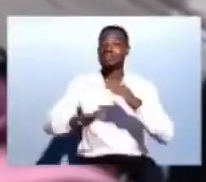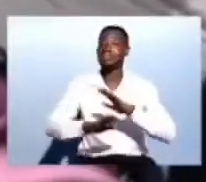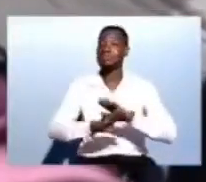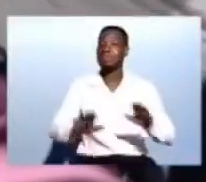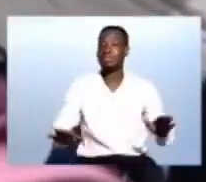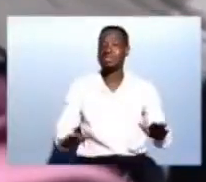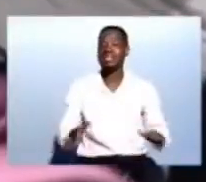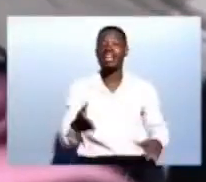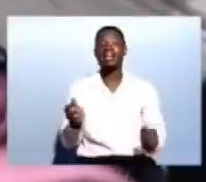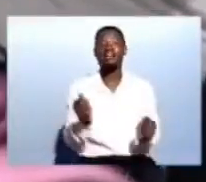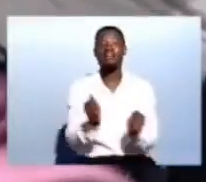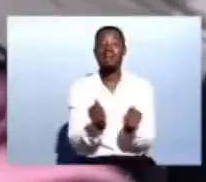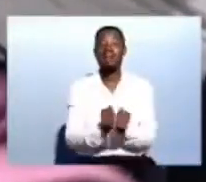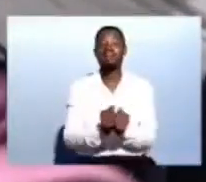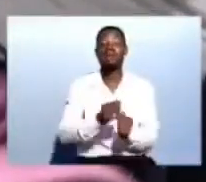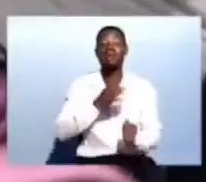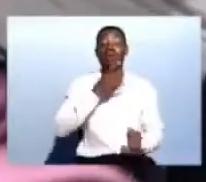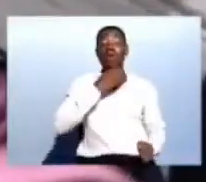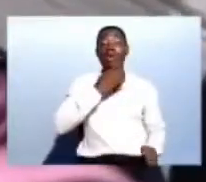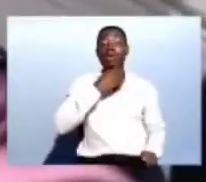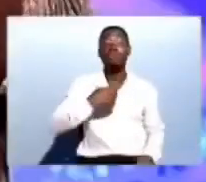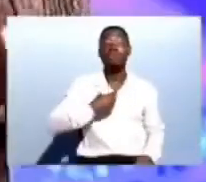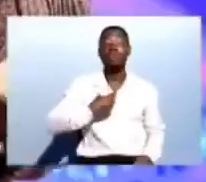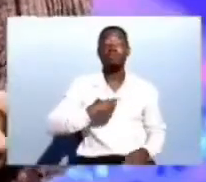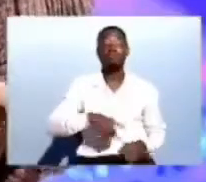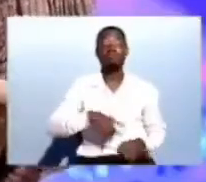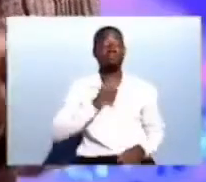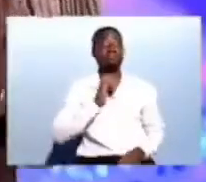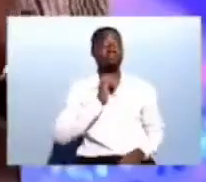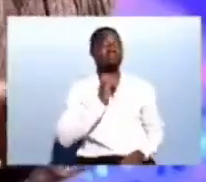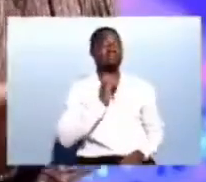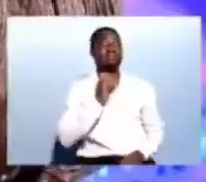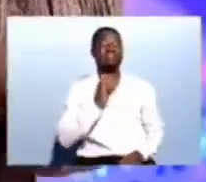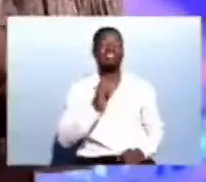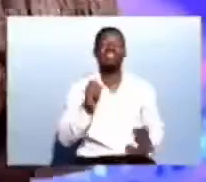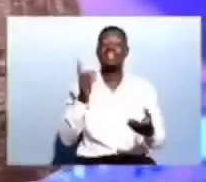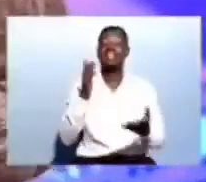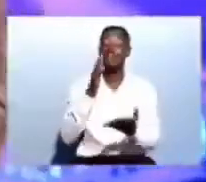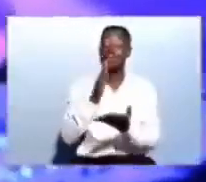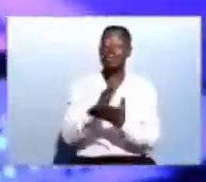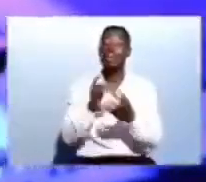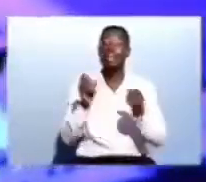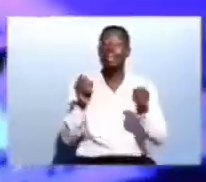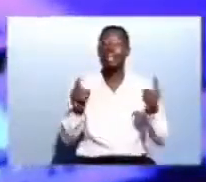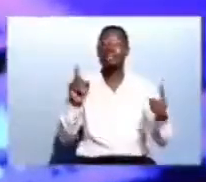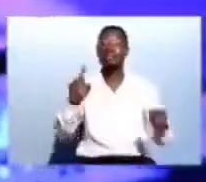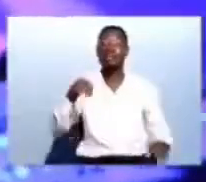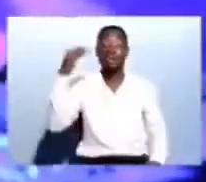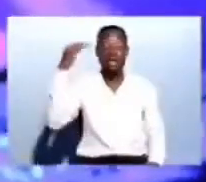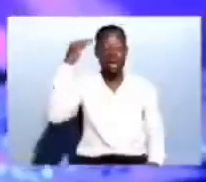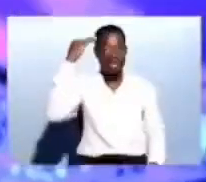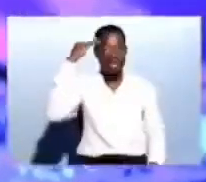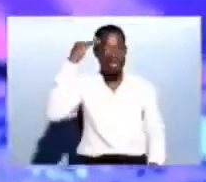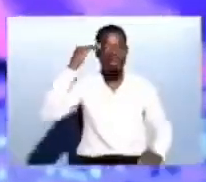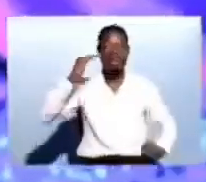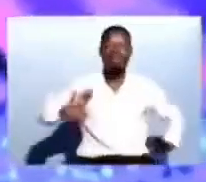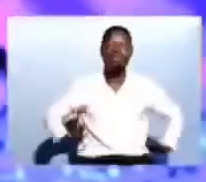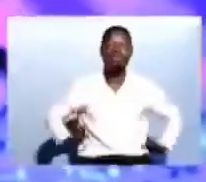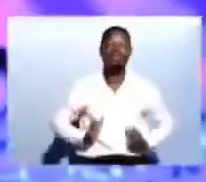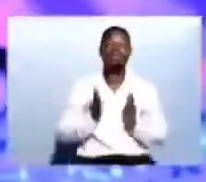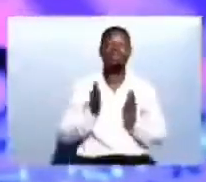mambo wanaume tunawaboa. Ni kweli. Lakini sasa uwe na hekima ya kuishi na